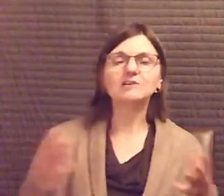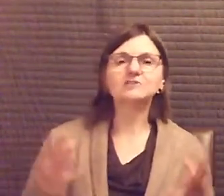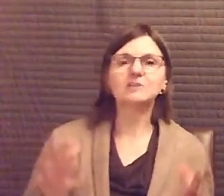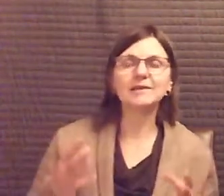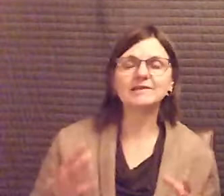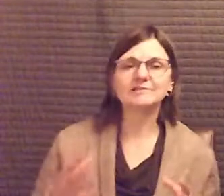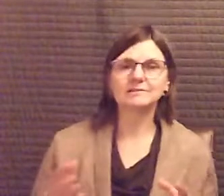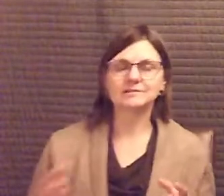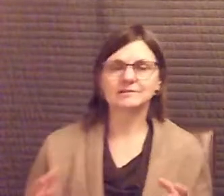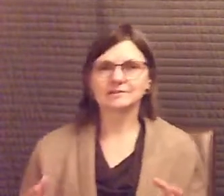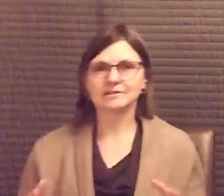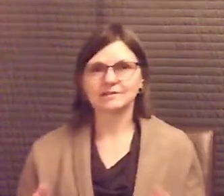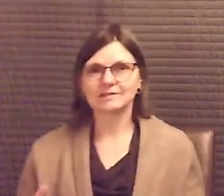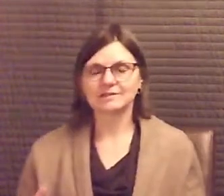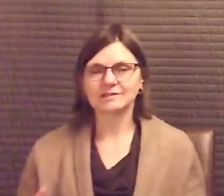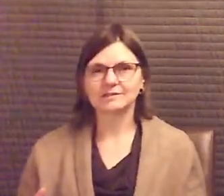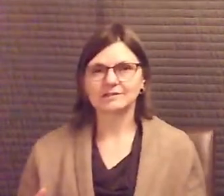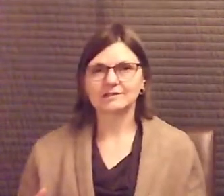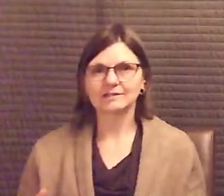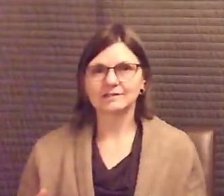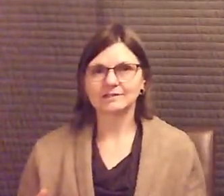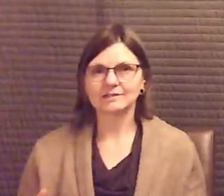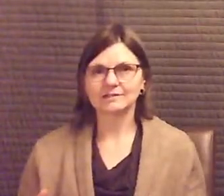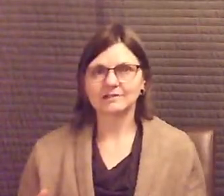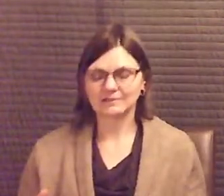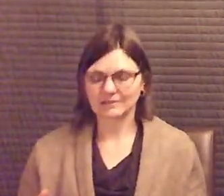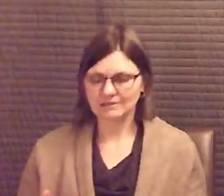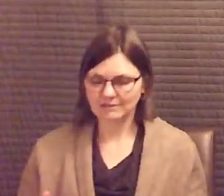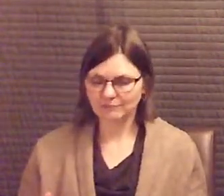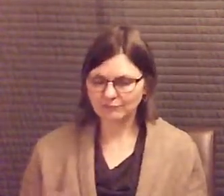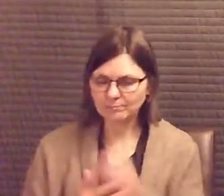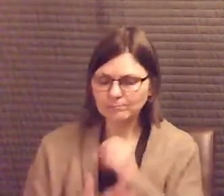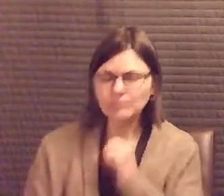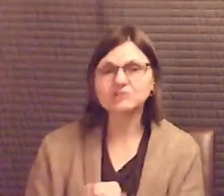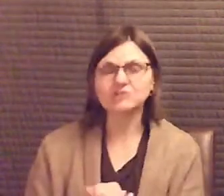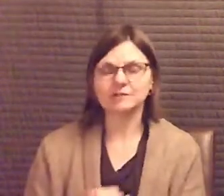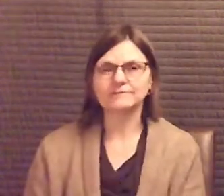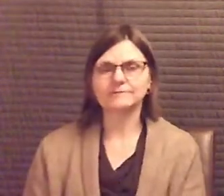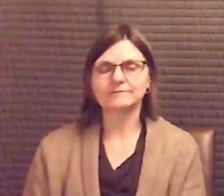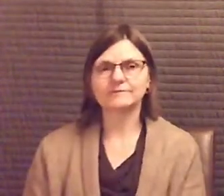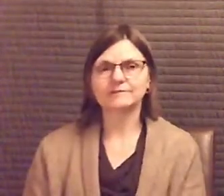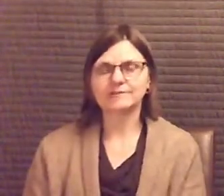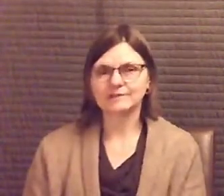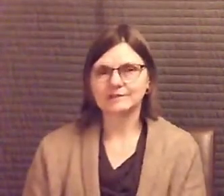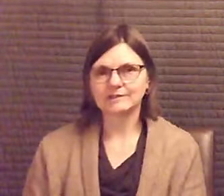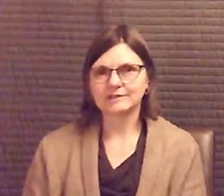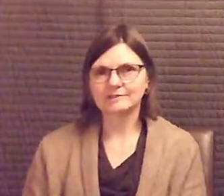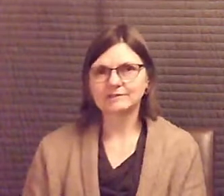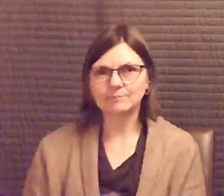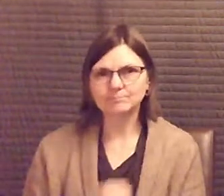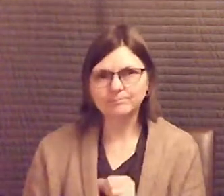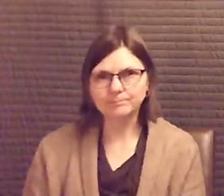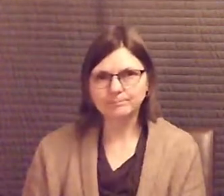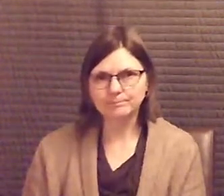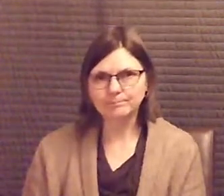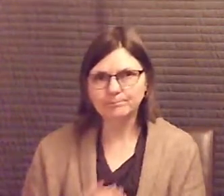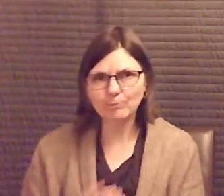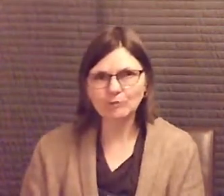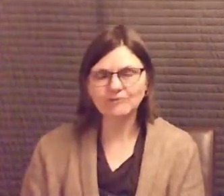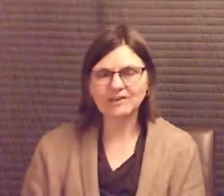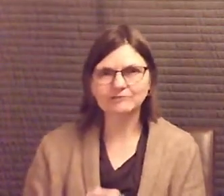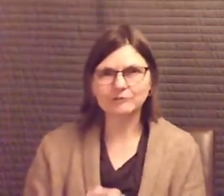als gemeente doen die malle vermorzelde stroom hoop dat oom billy